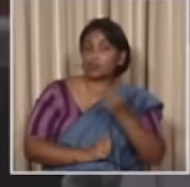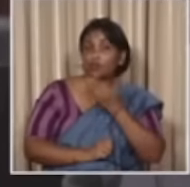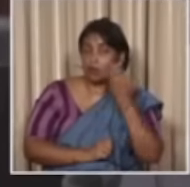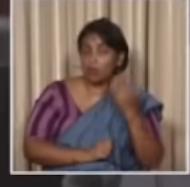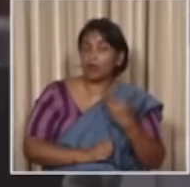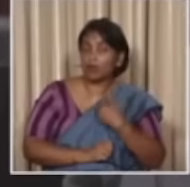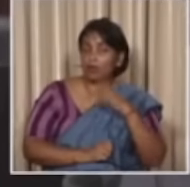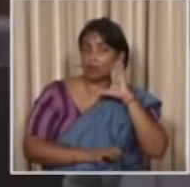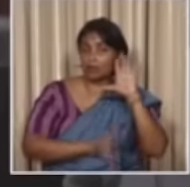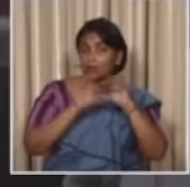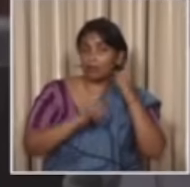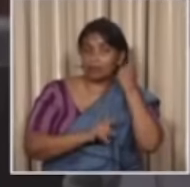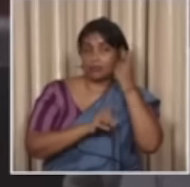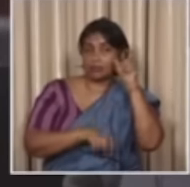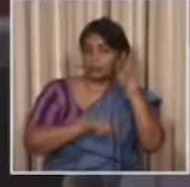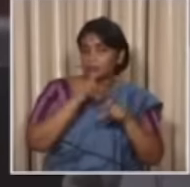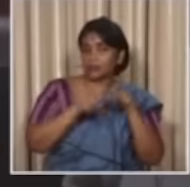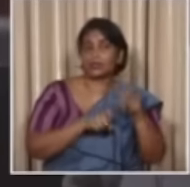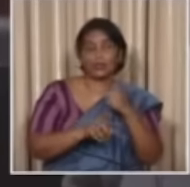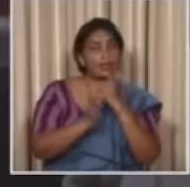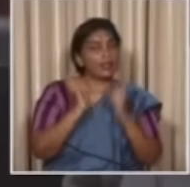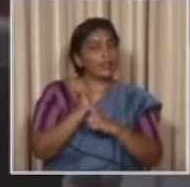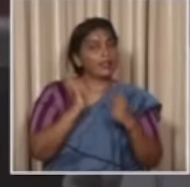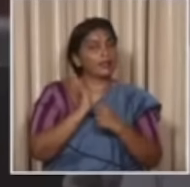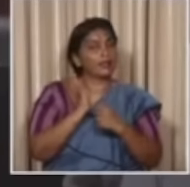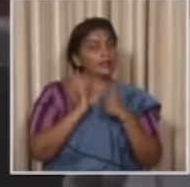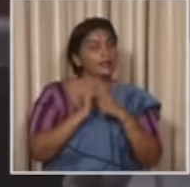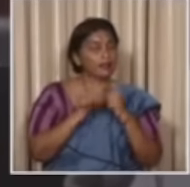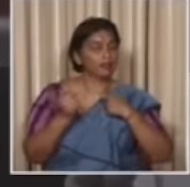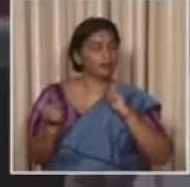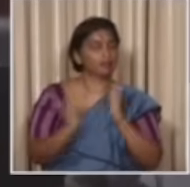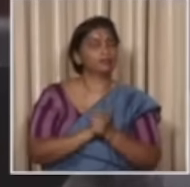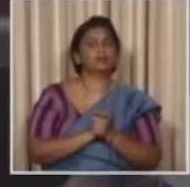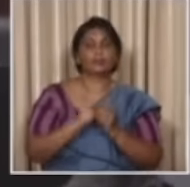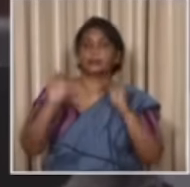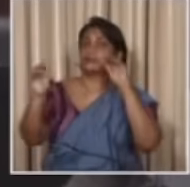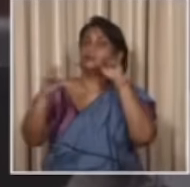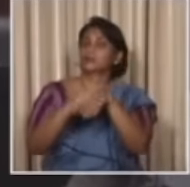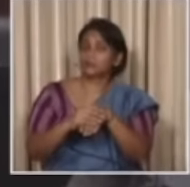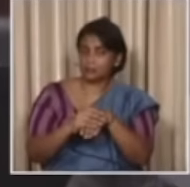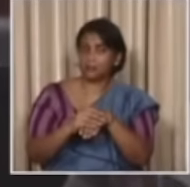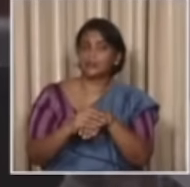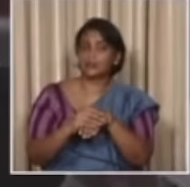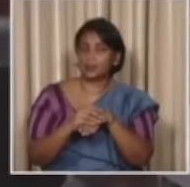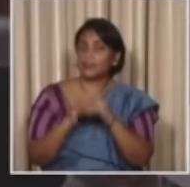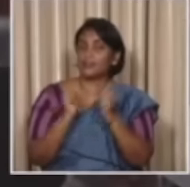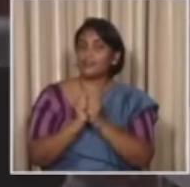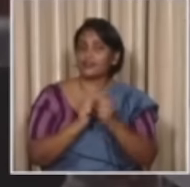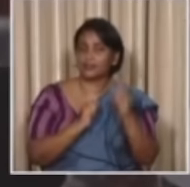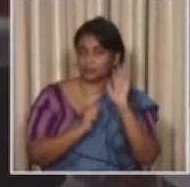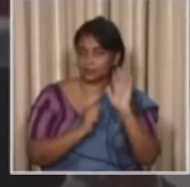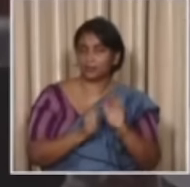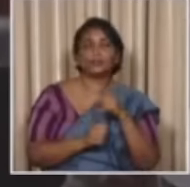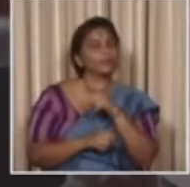උනේ අපේ බුද්ධිංශ නිලධාරීන් කොටි ත්‍රස්තවාදීන් ලෙස කොටි ත්‍රස්තවාදීන් සංවිධානයේ තුල කටයුතු කරපු